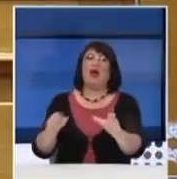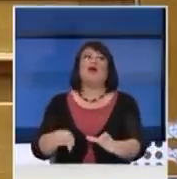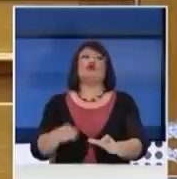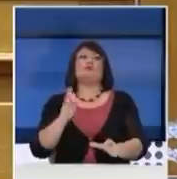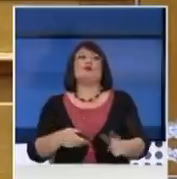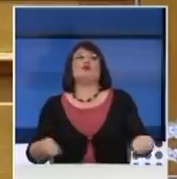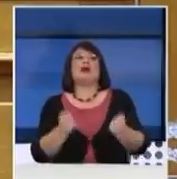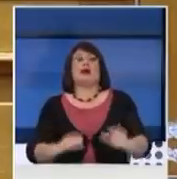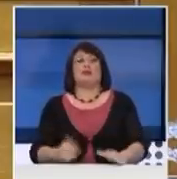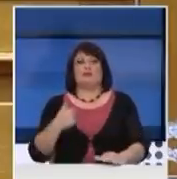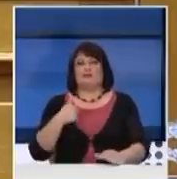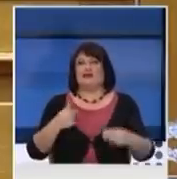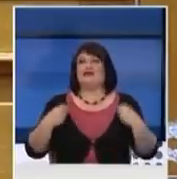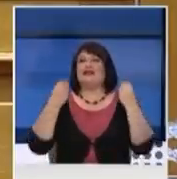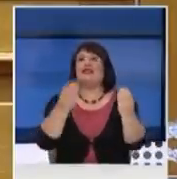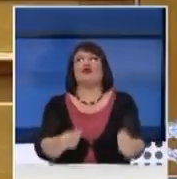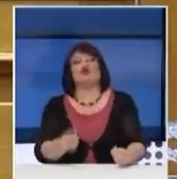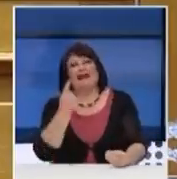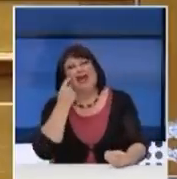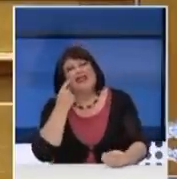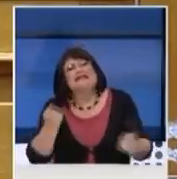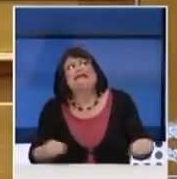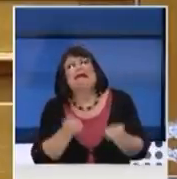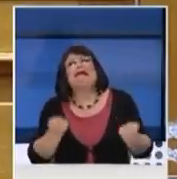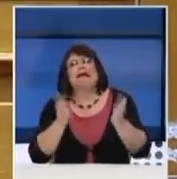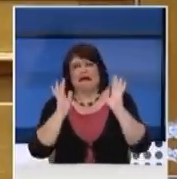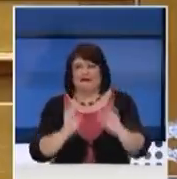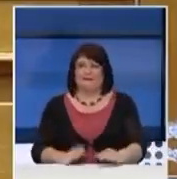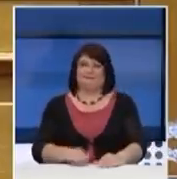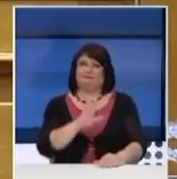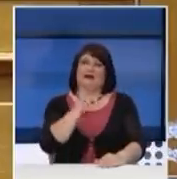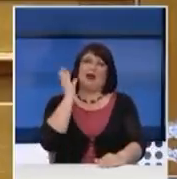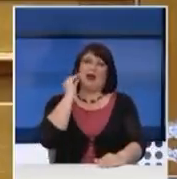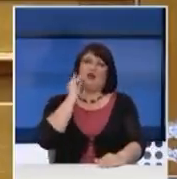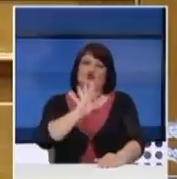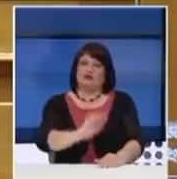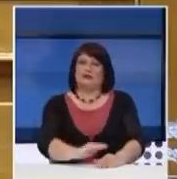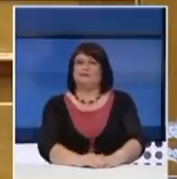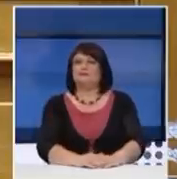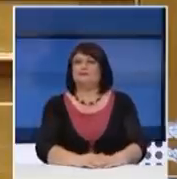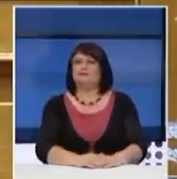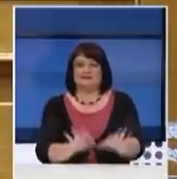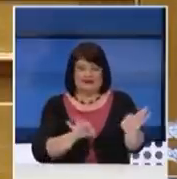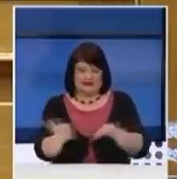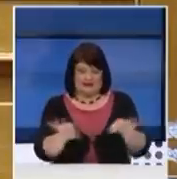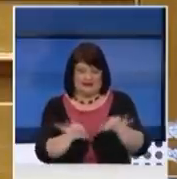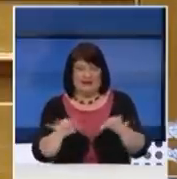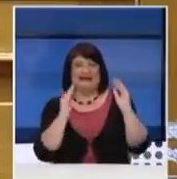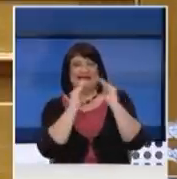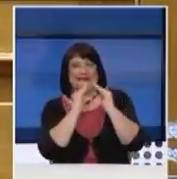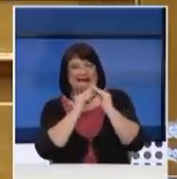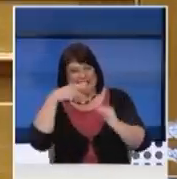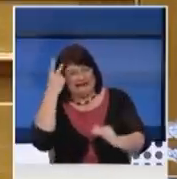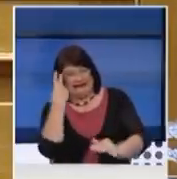τώρα στο τι δώσαμε. Γιατί εδώ αρχίζει το πάρτι. Ακούστε, αγαπητοί μου φίλοι. Επειδή δεν είναι οικόπεδο και τσιφλίκι το σπίτι σας η